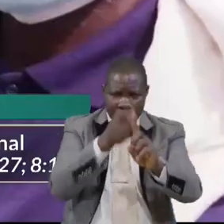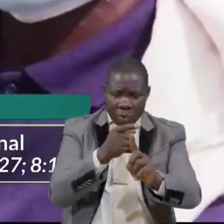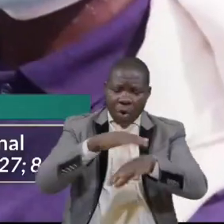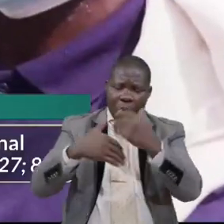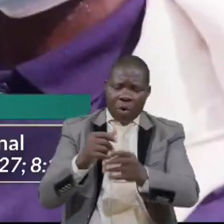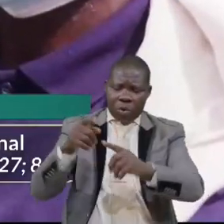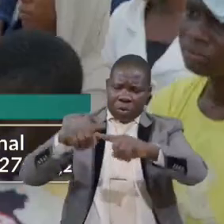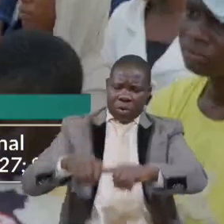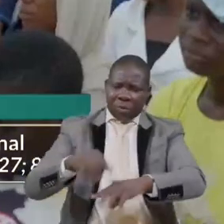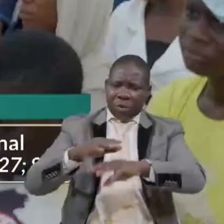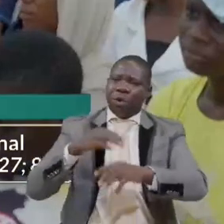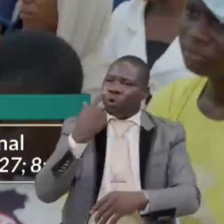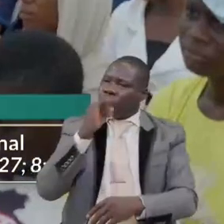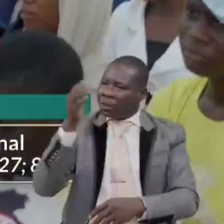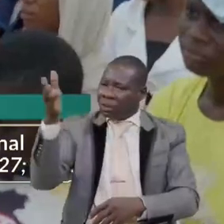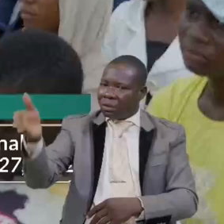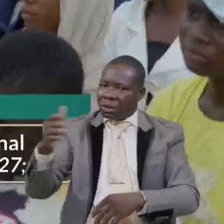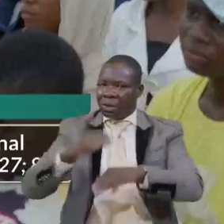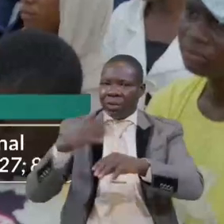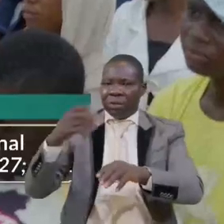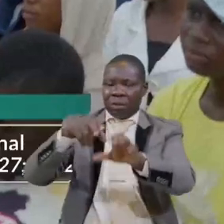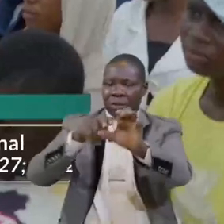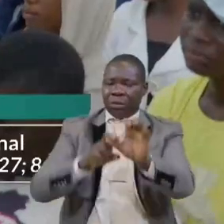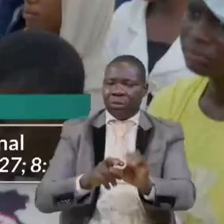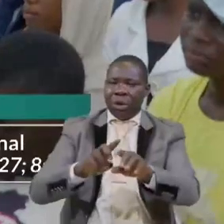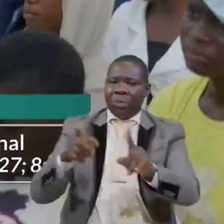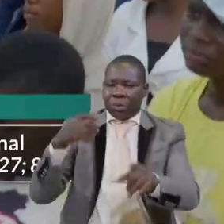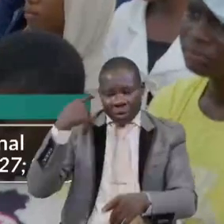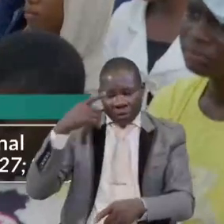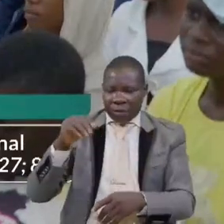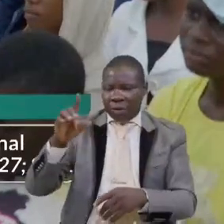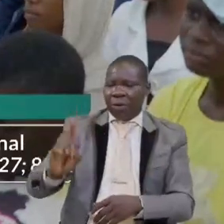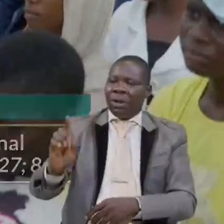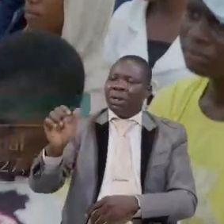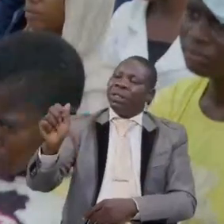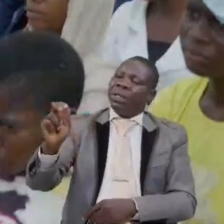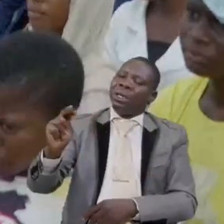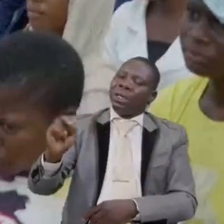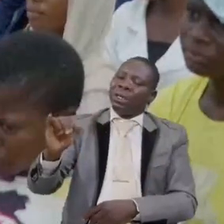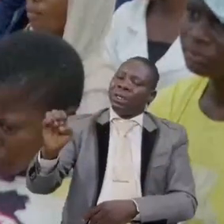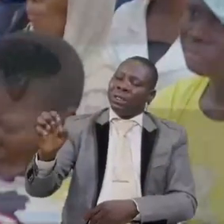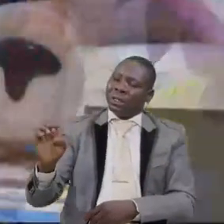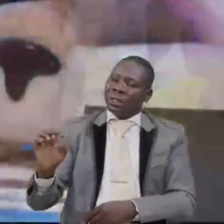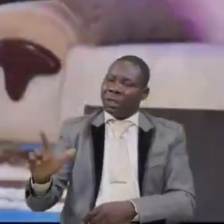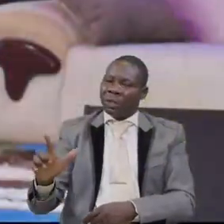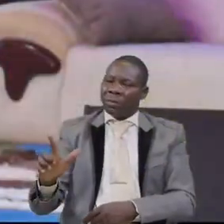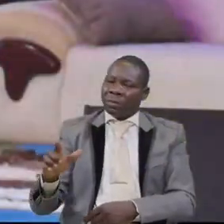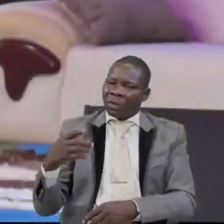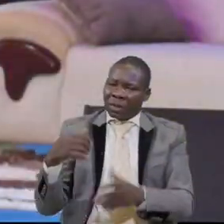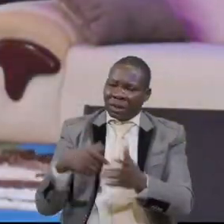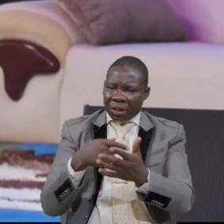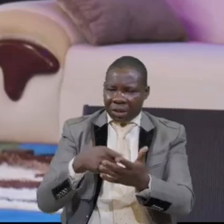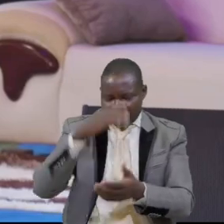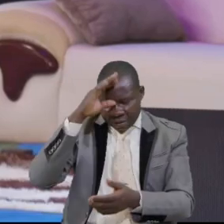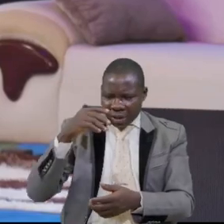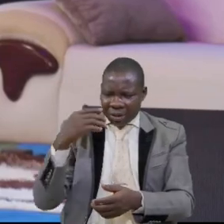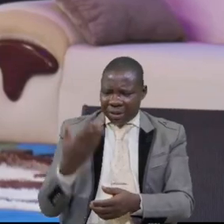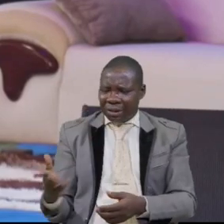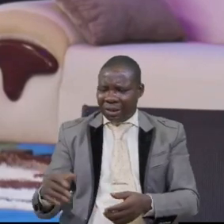qui règne, celui qui est au pouvoir. Mais dans le cas de Daniel, regardez cet homme, les choses qui l'entourent, les choses